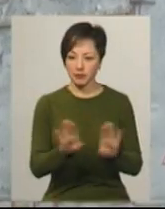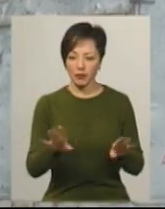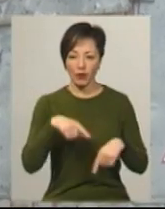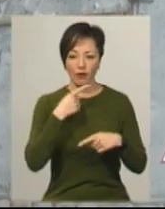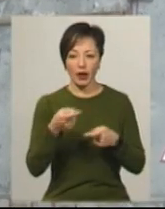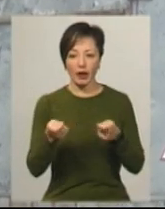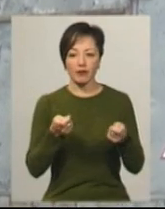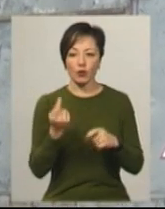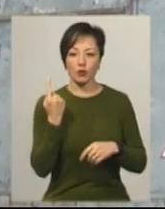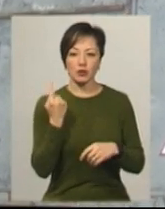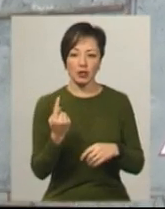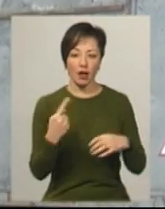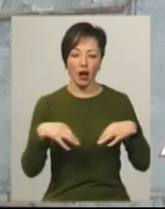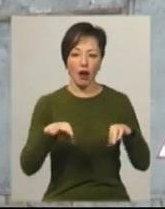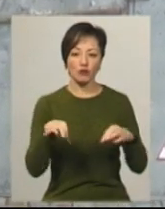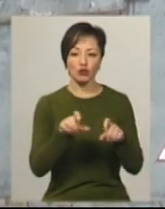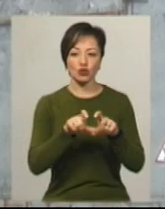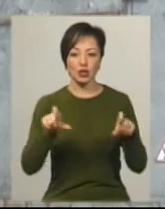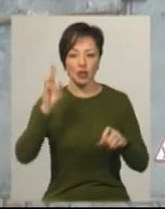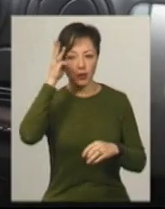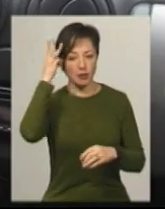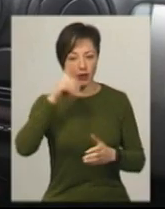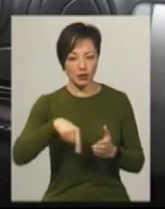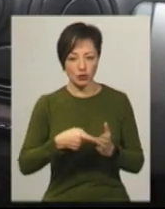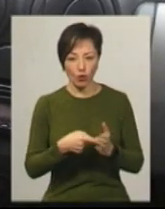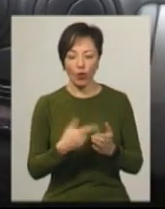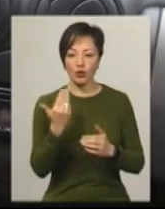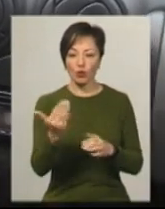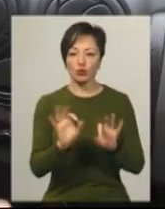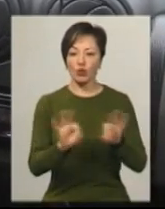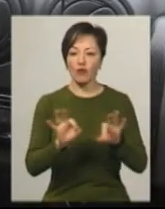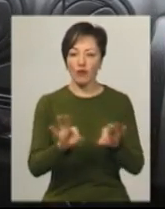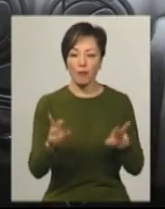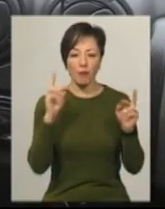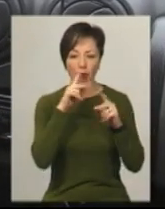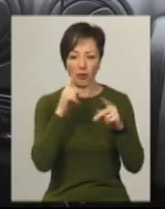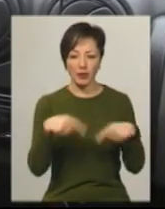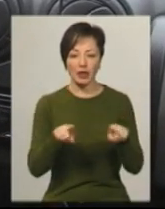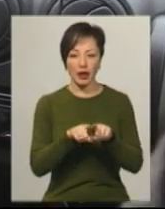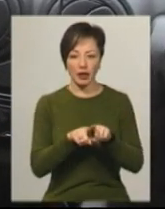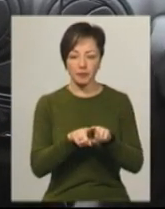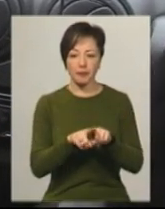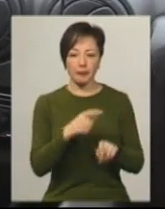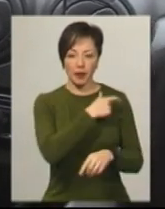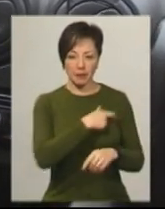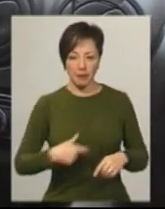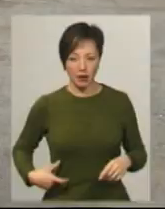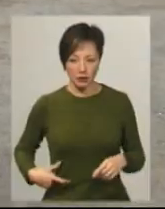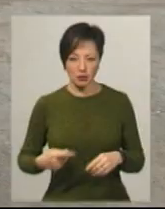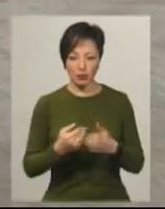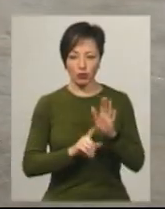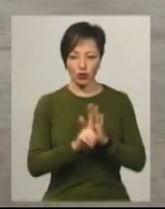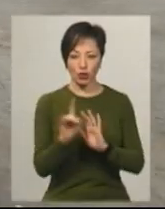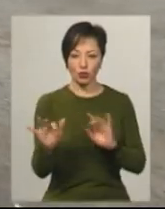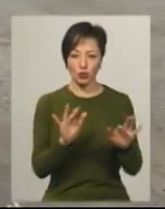говорить керівник однієї із автошкіл Хмельницької Юрій Галайко. За його словами, типові помилки наступні. Непристебнутий пасок безпеки перед